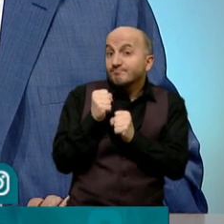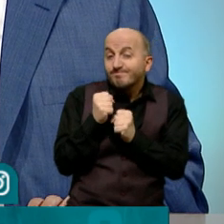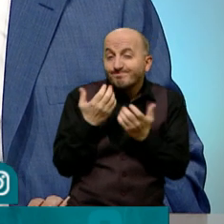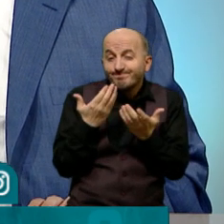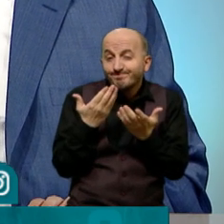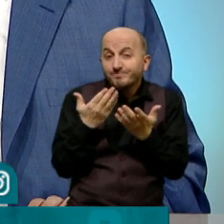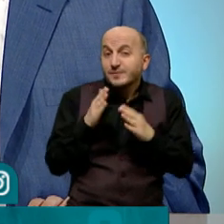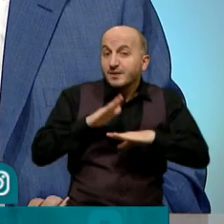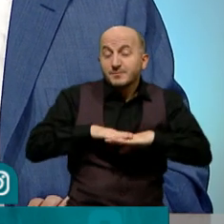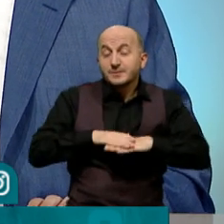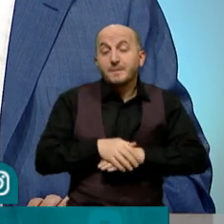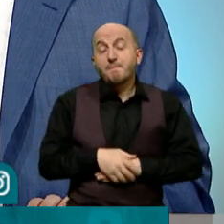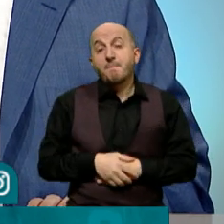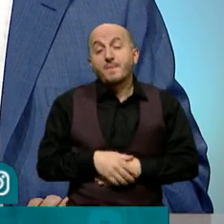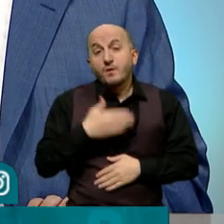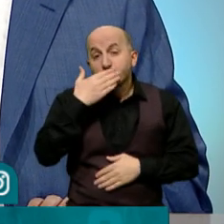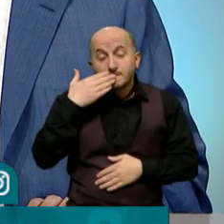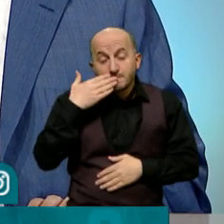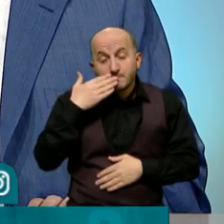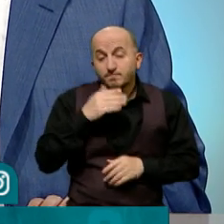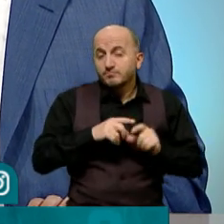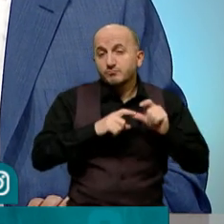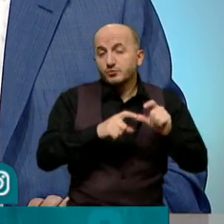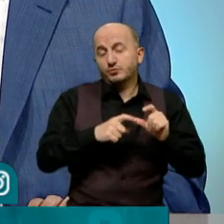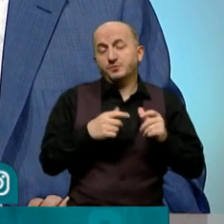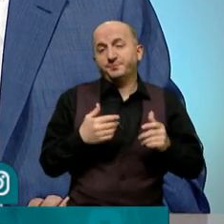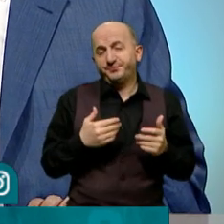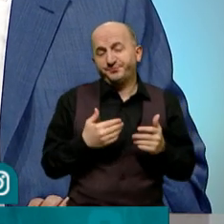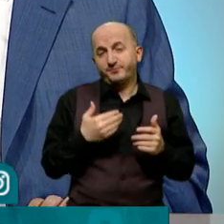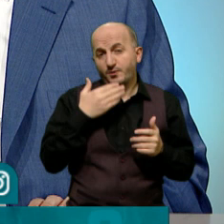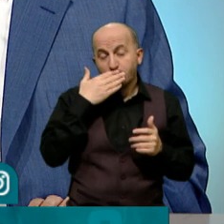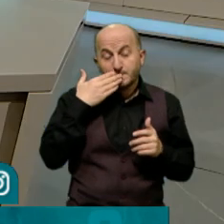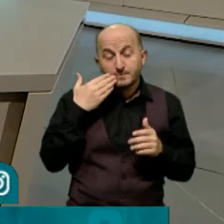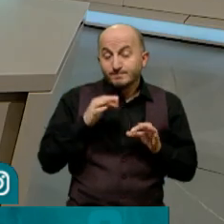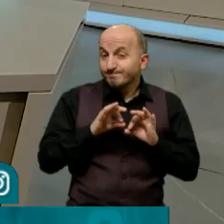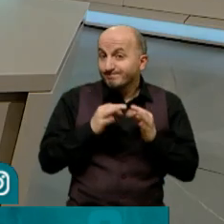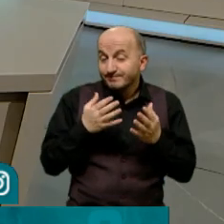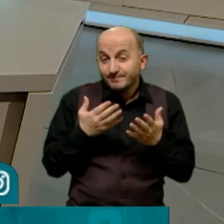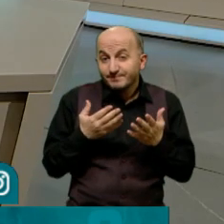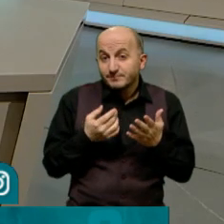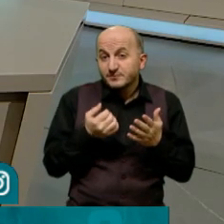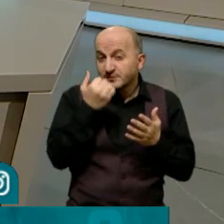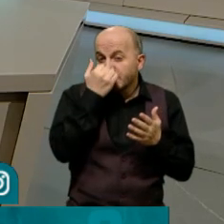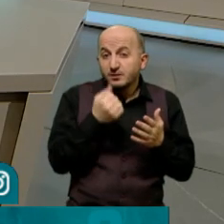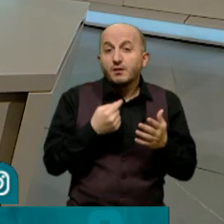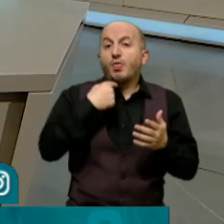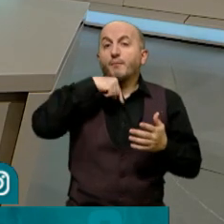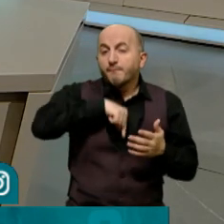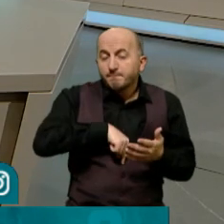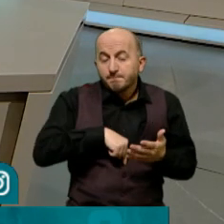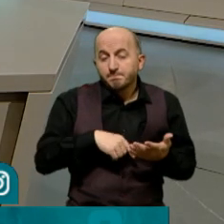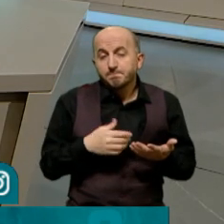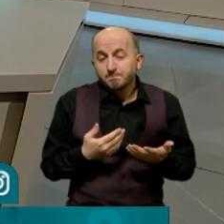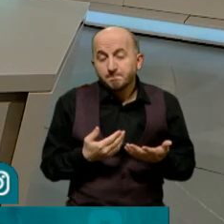abdest alacağım dedi. Bir de oruç sorusu var. Aynı soru. Bu şekilde oruç tutabilir miyim? Her ikisini de cevaplandıralım inşallah. Şimdi